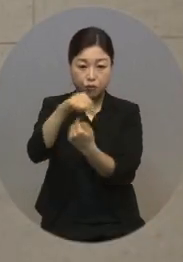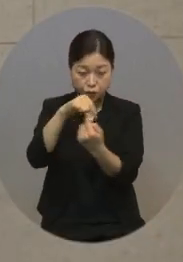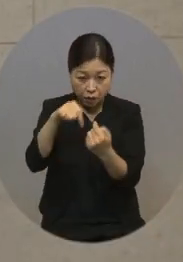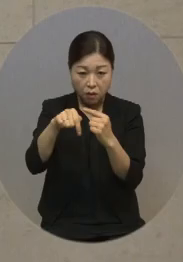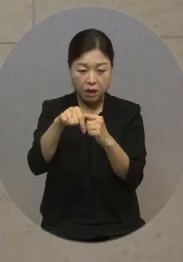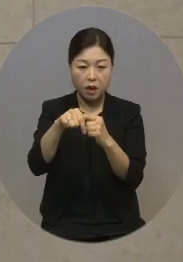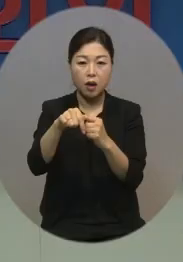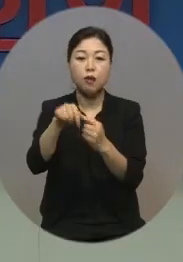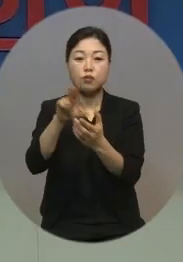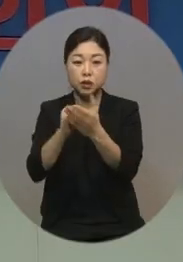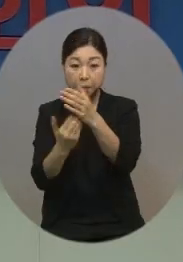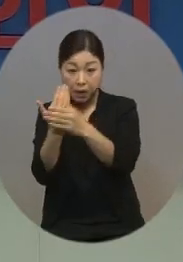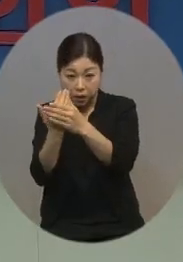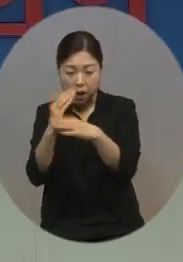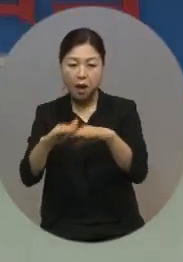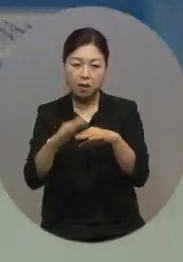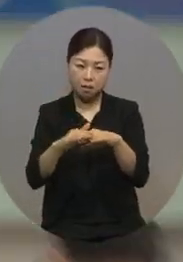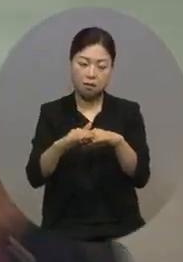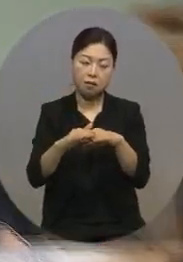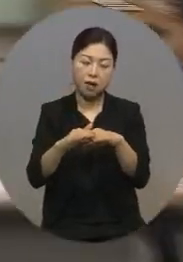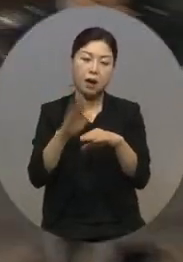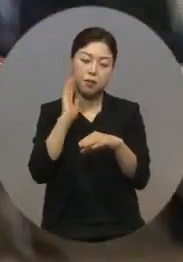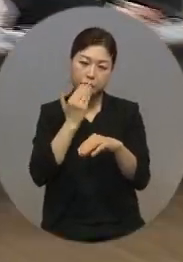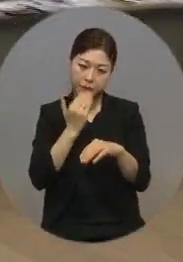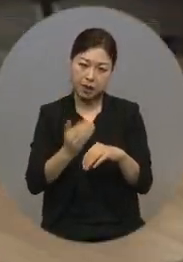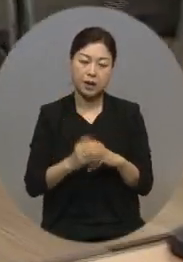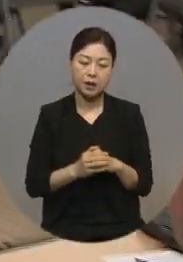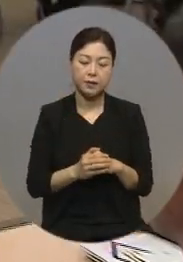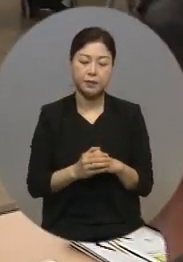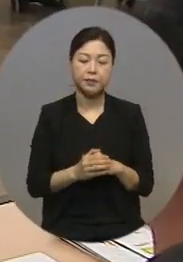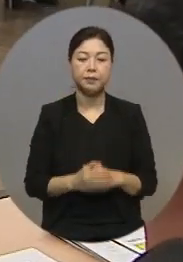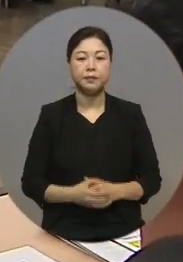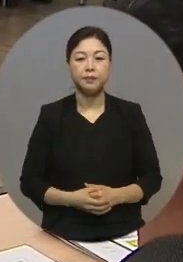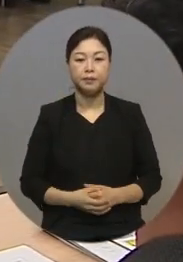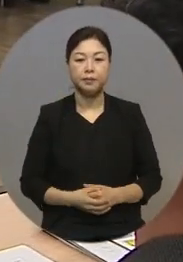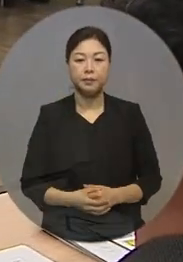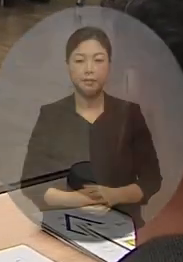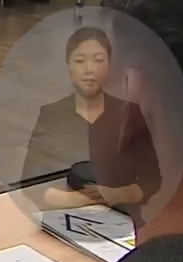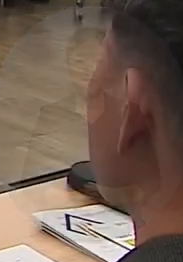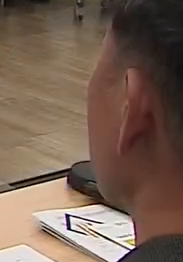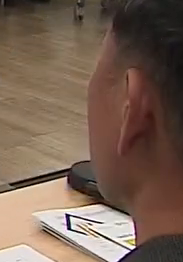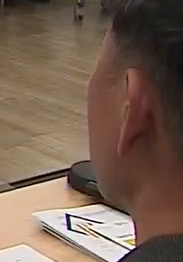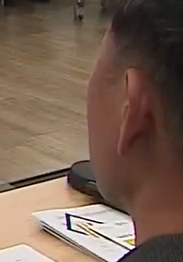해결해 나갈 것으로 보입니다. 복지TV 뉴스 정유정입니다.